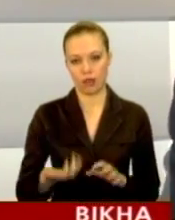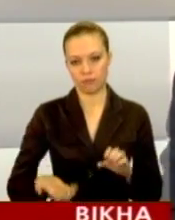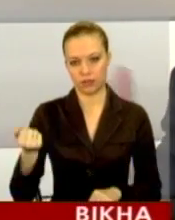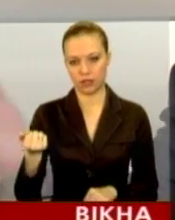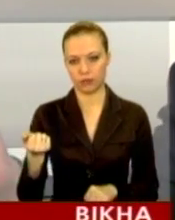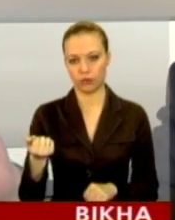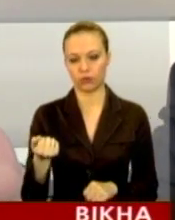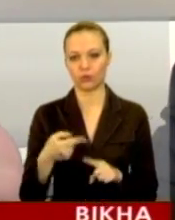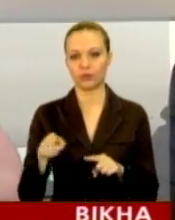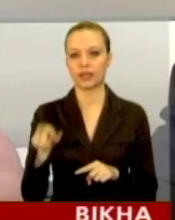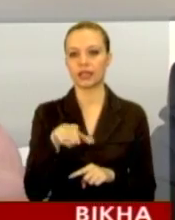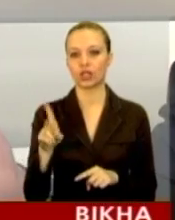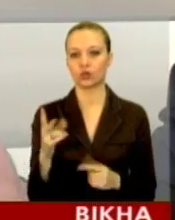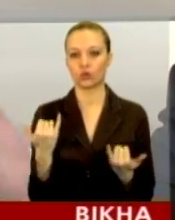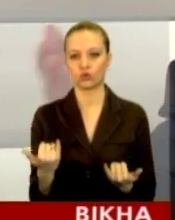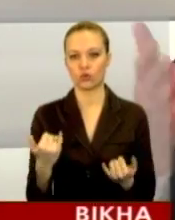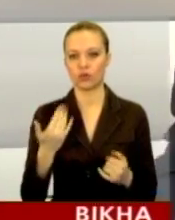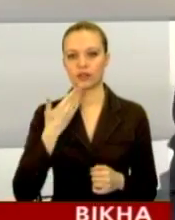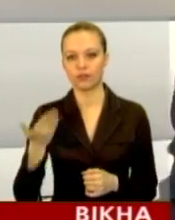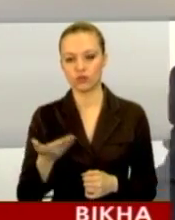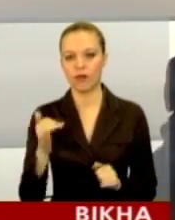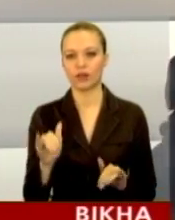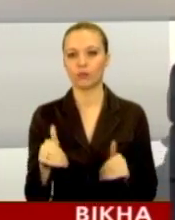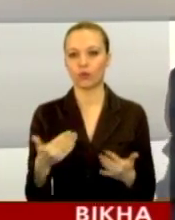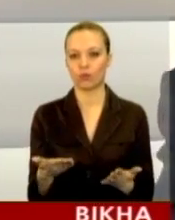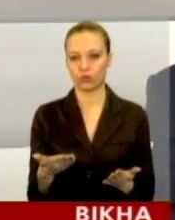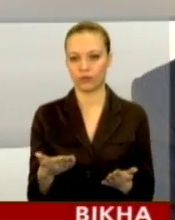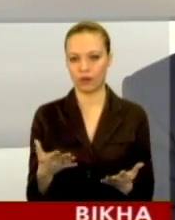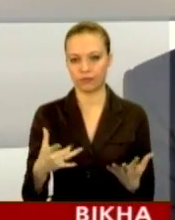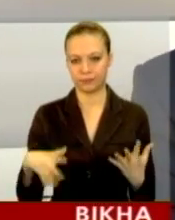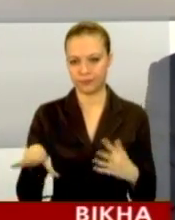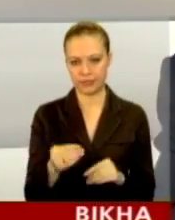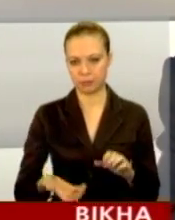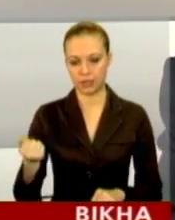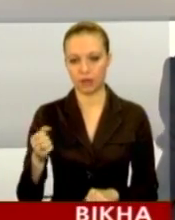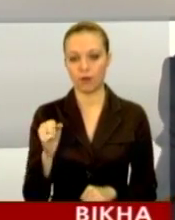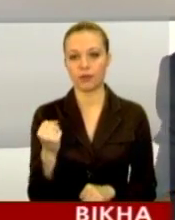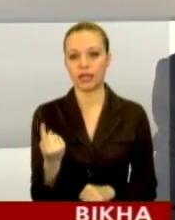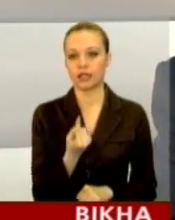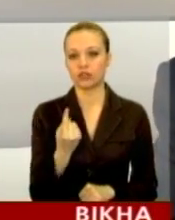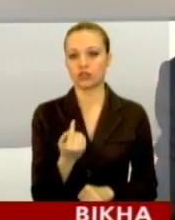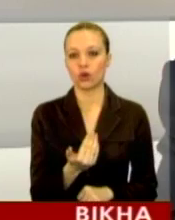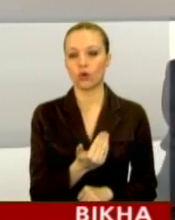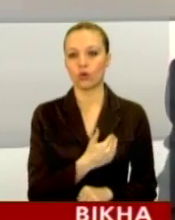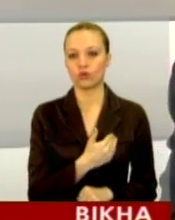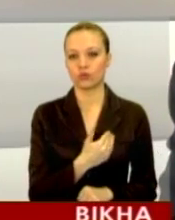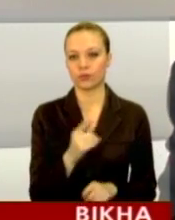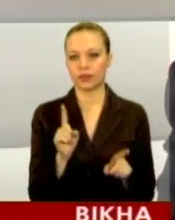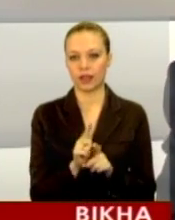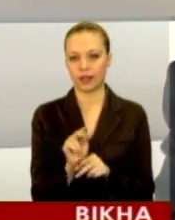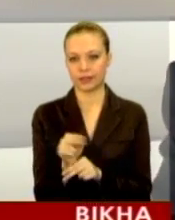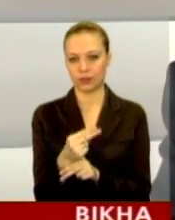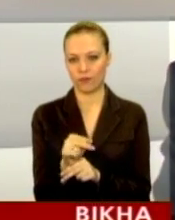підтримую тих, хто сьогодні тут виступав і пропонував всіх. Лише я хочу одну таке